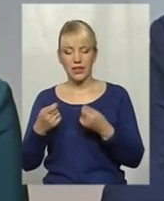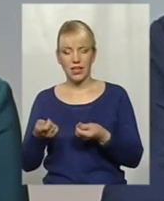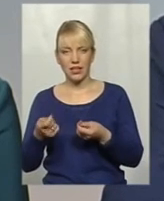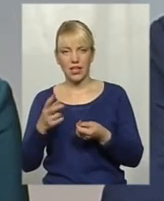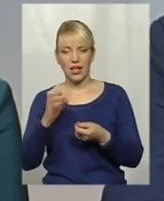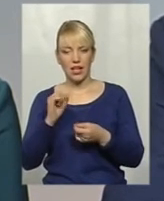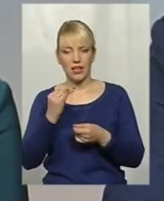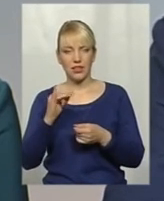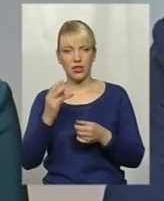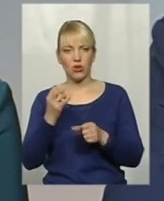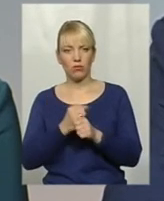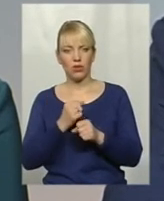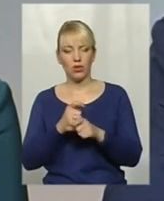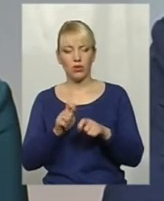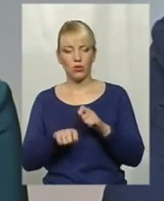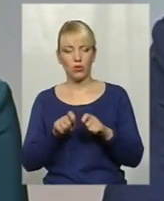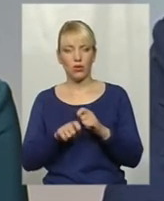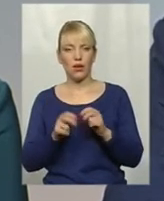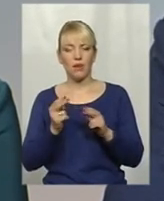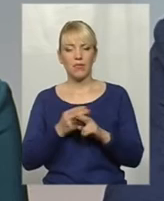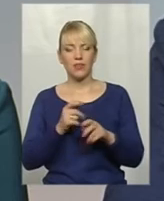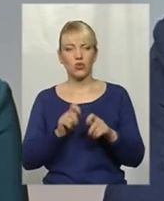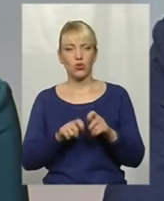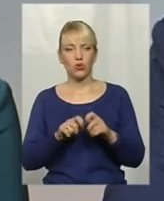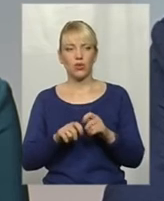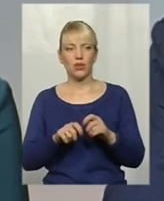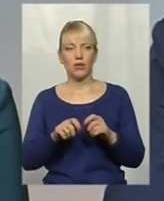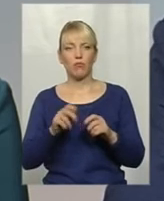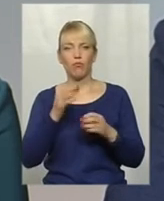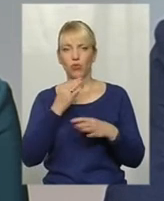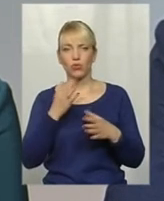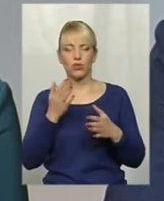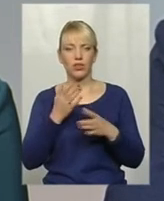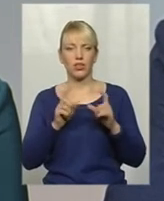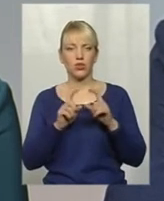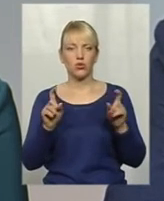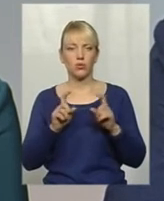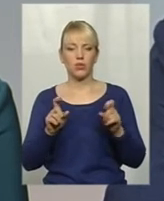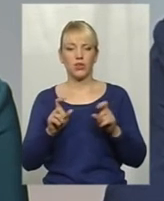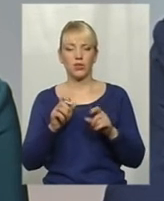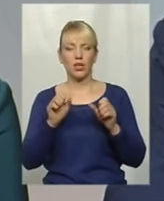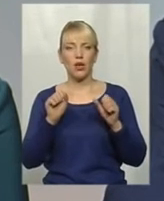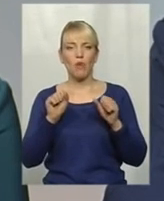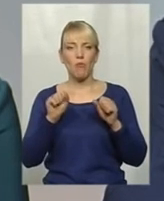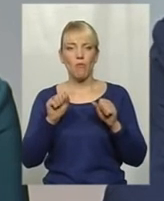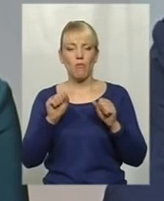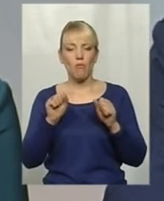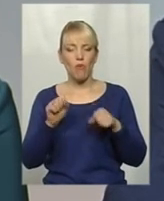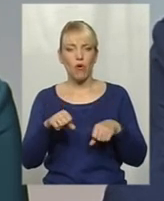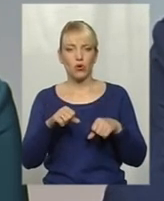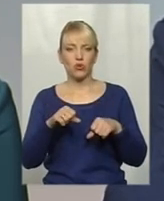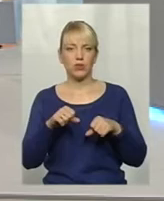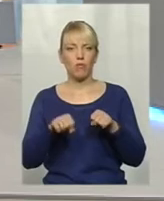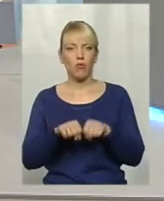подальший контроль. Адже без контролю будь-які суб'єкти рано чи пізно також будуть, можливо, мати ризик якихось